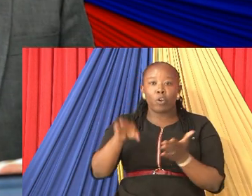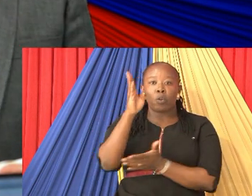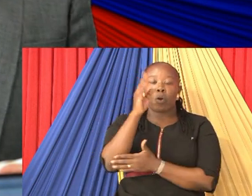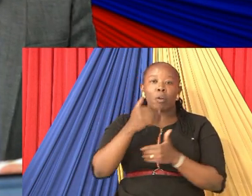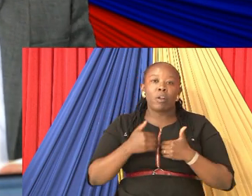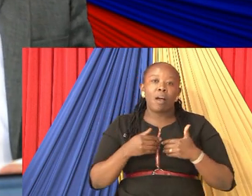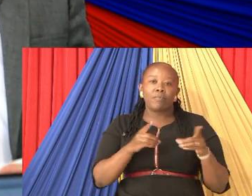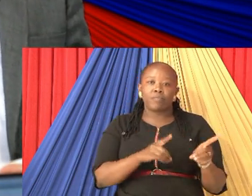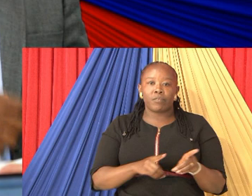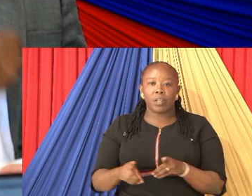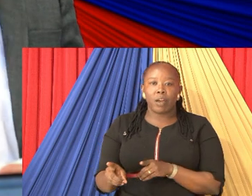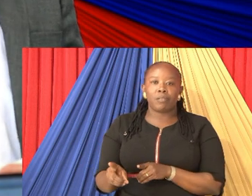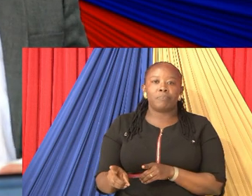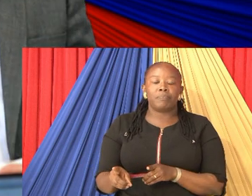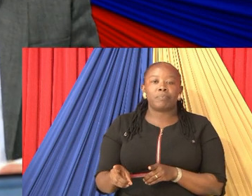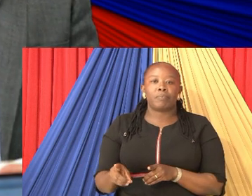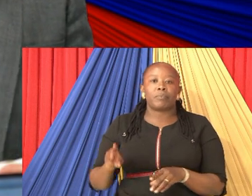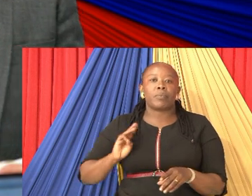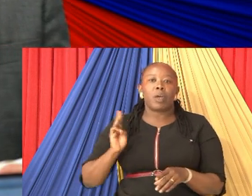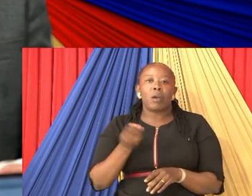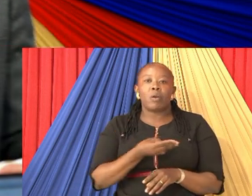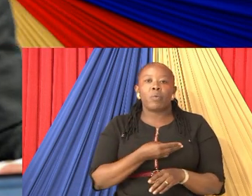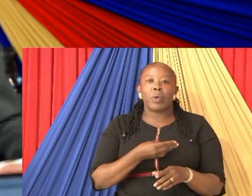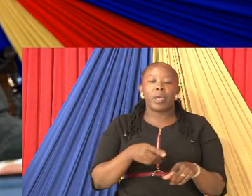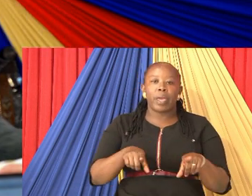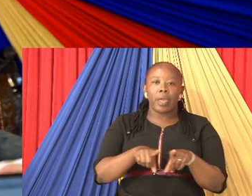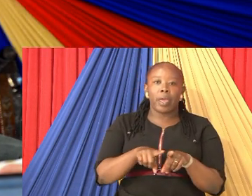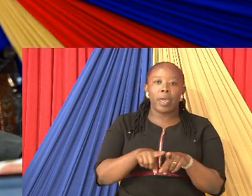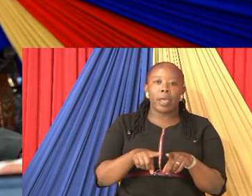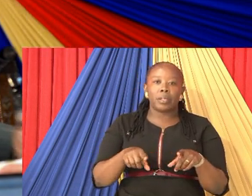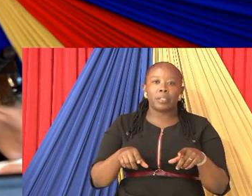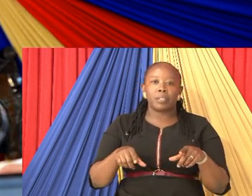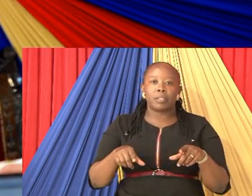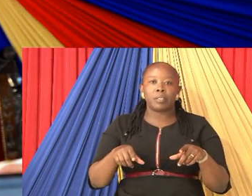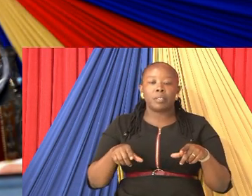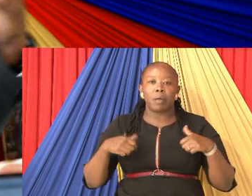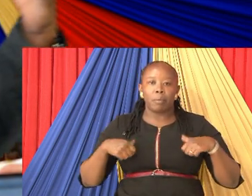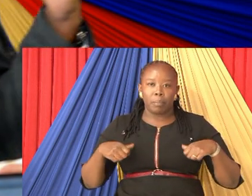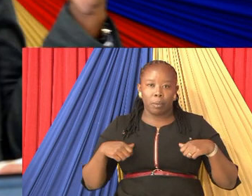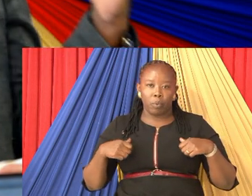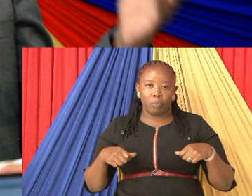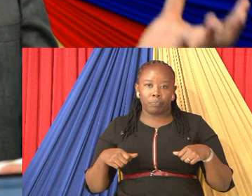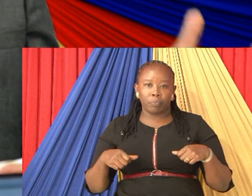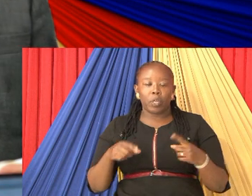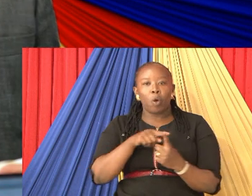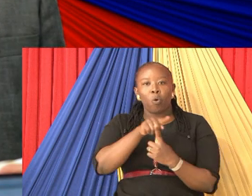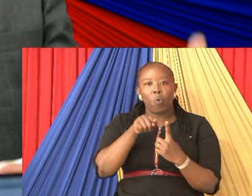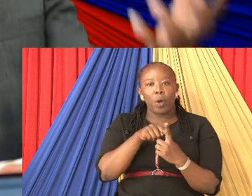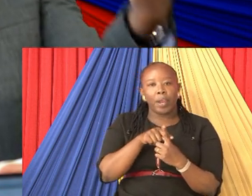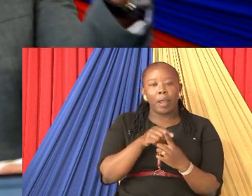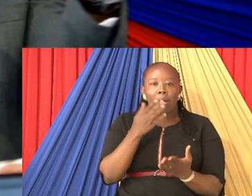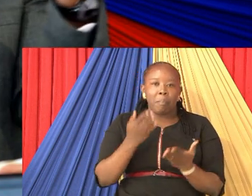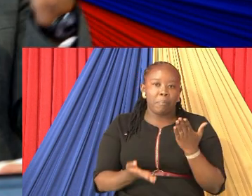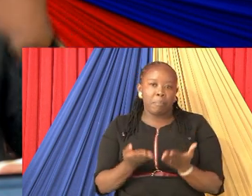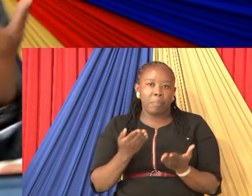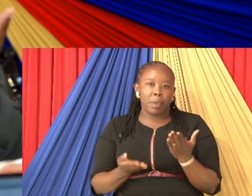kama wanadamu, wakati tunapotendewa mambo katika maisha yetu, ama wakati unapotendea mtu jambo na